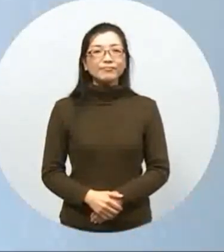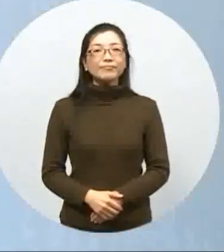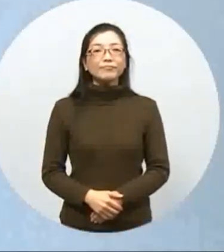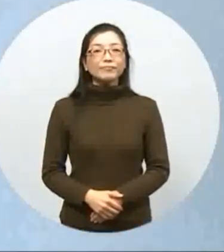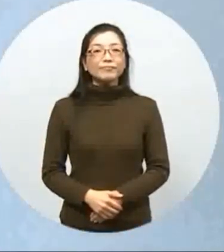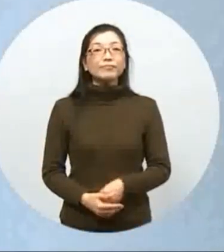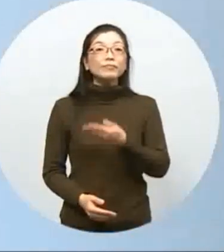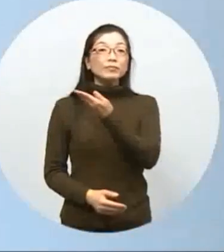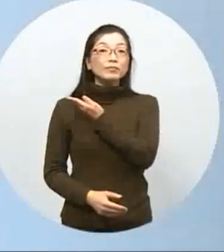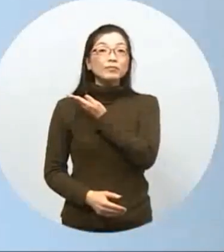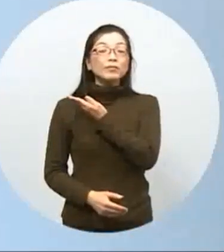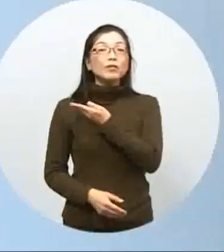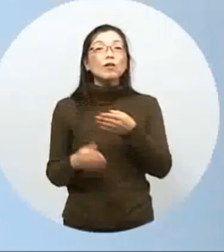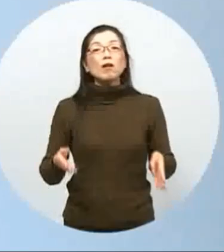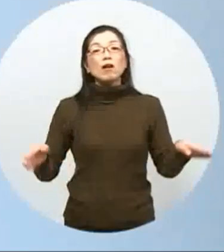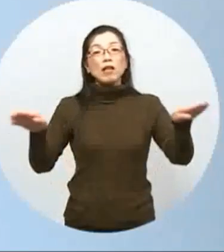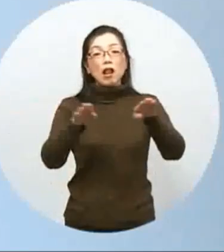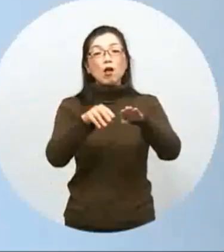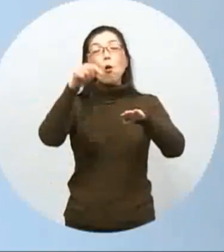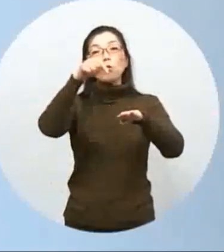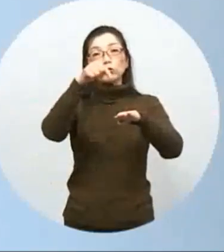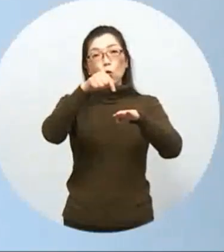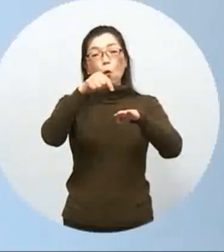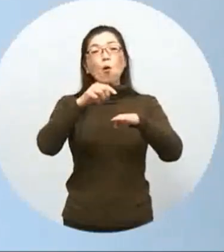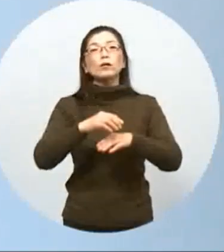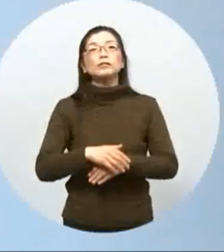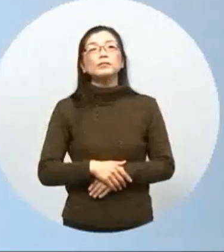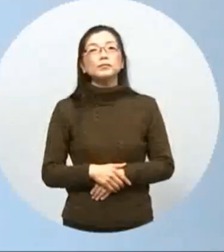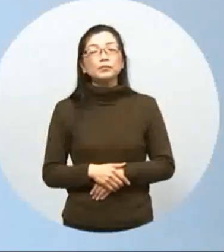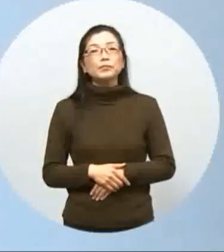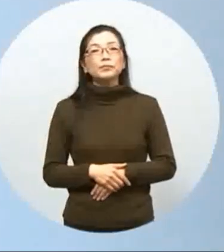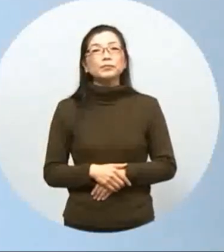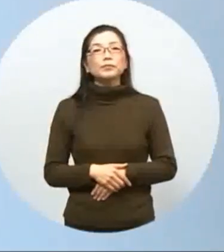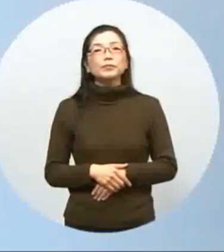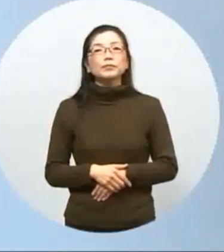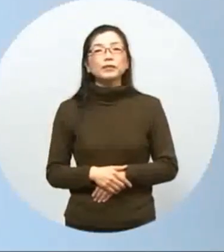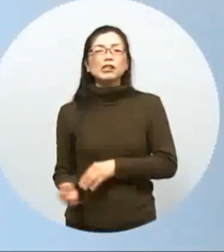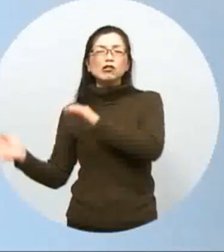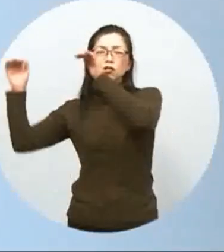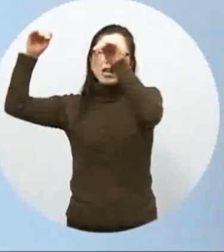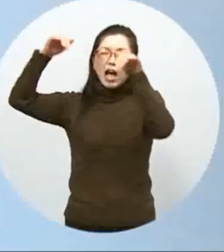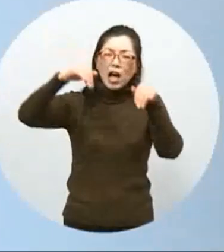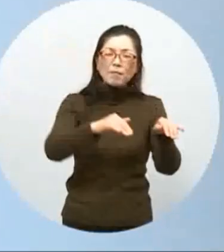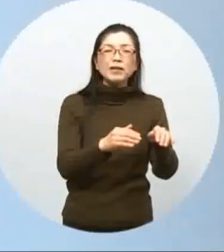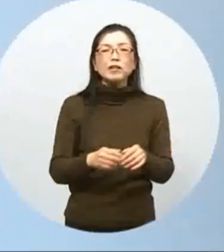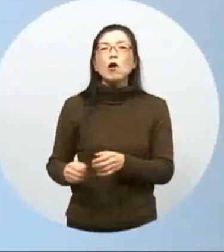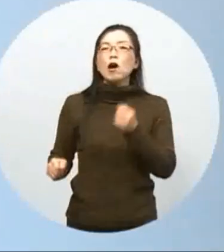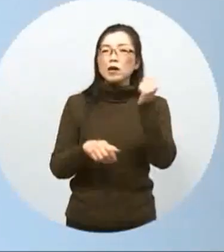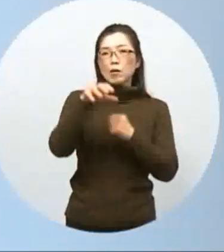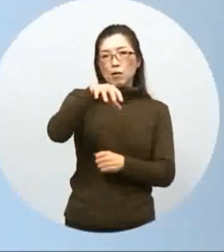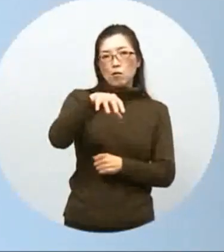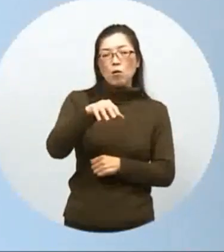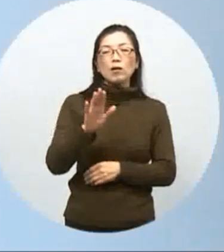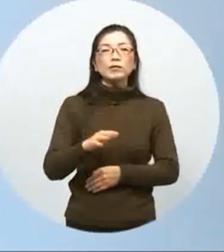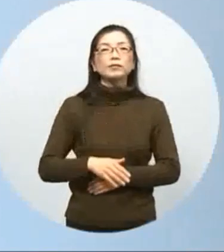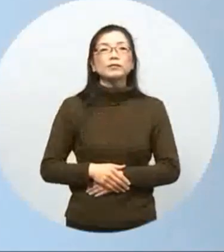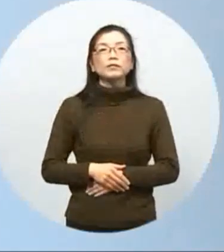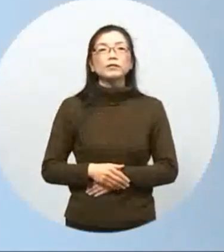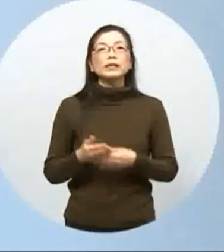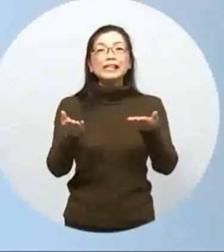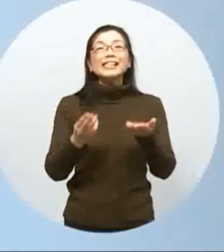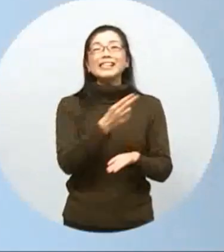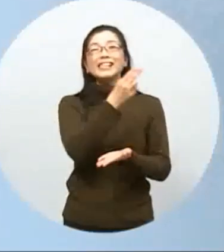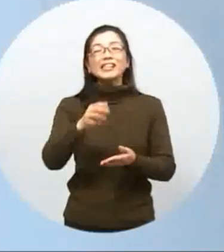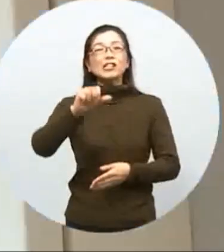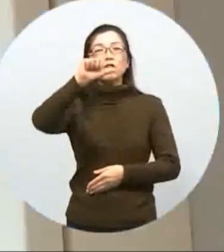はい、こちらが海風テラス屋上の、屋上で、津波の一時退避場所となっております。震度5